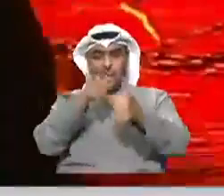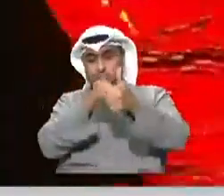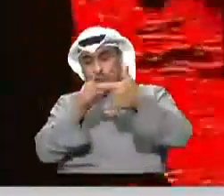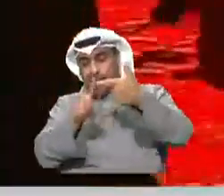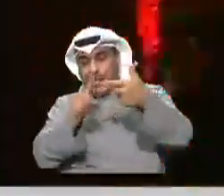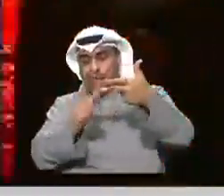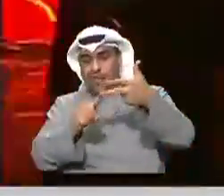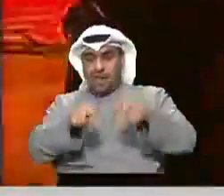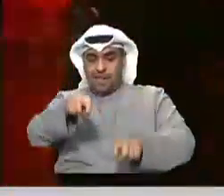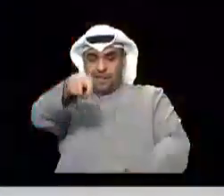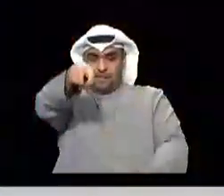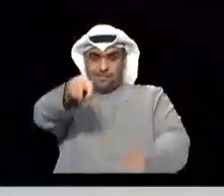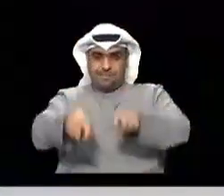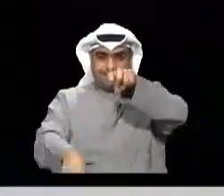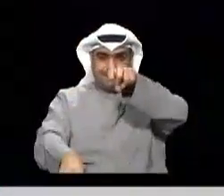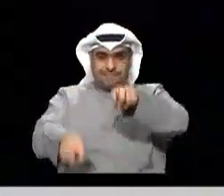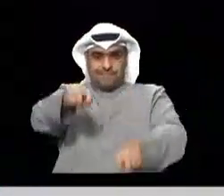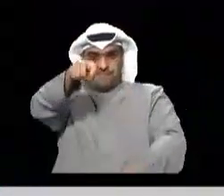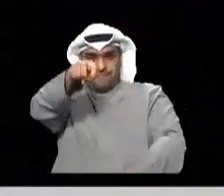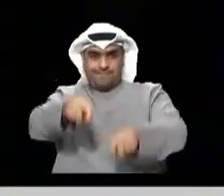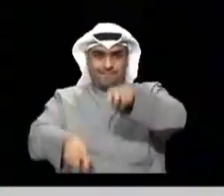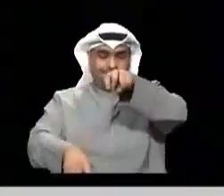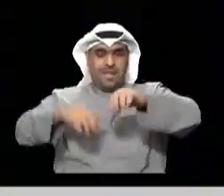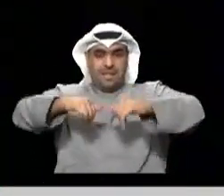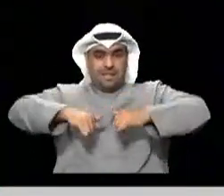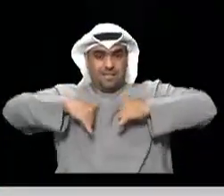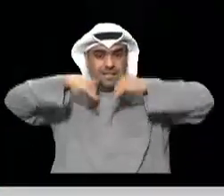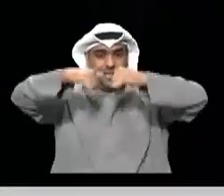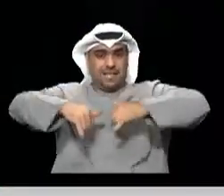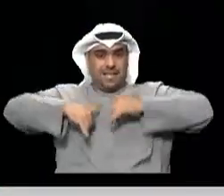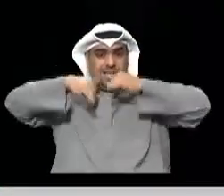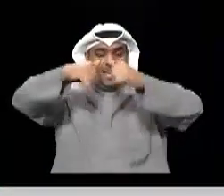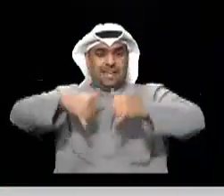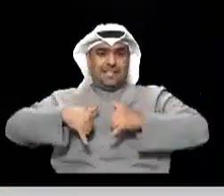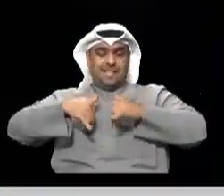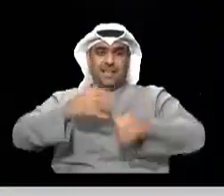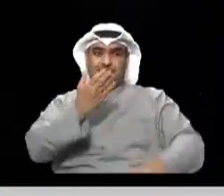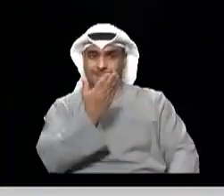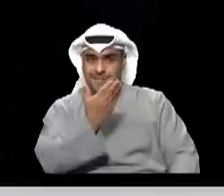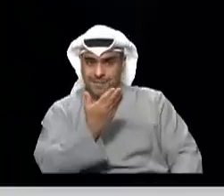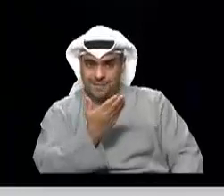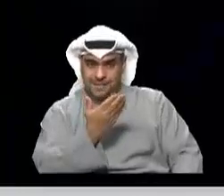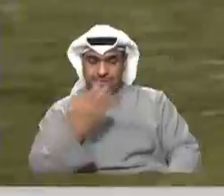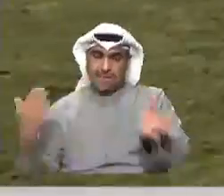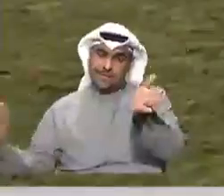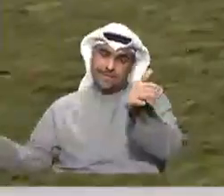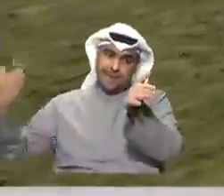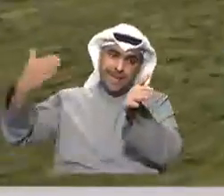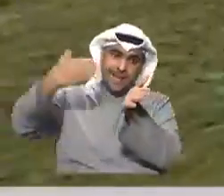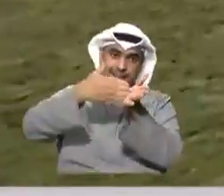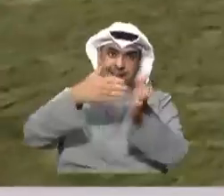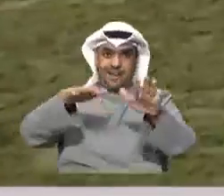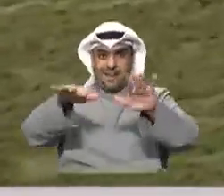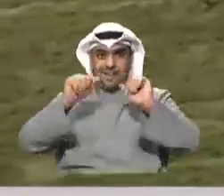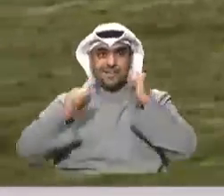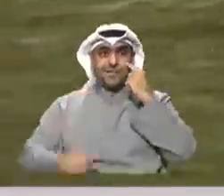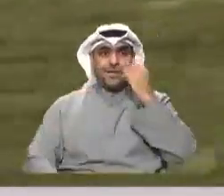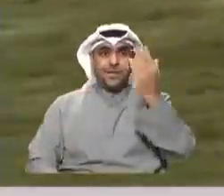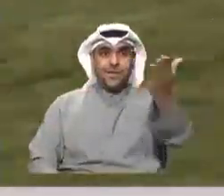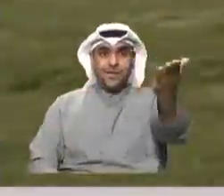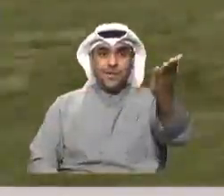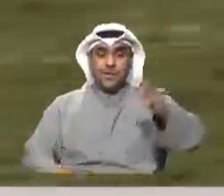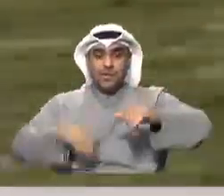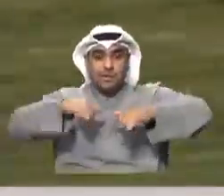فنية لعروض أمتعت الجماهير الحاضرة في مسك ختام البطولة، والتي سجلت أيضا